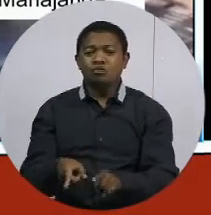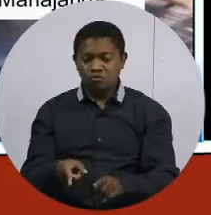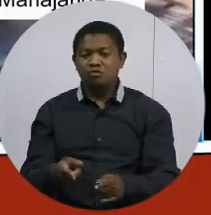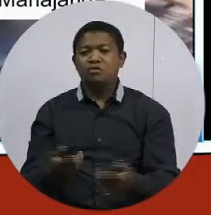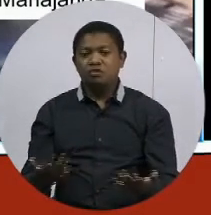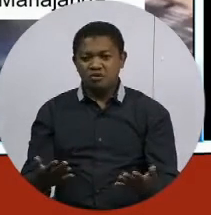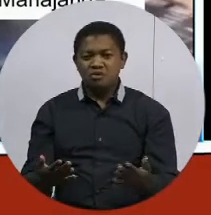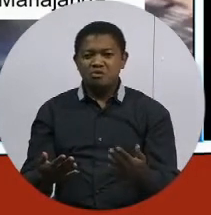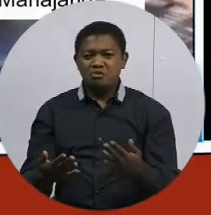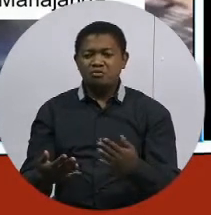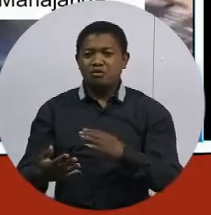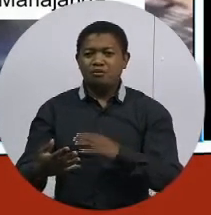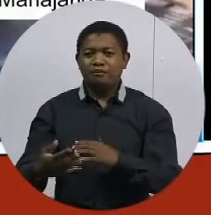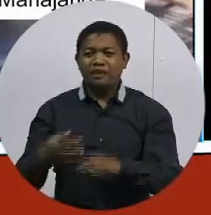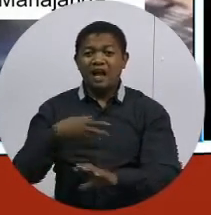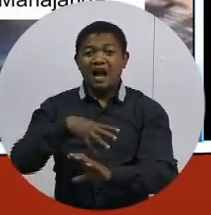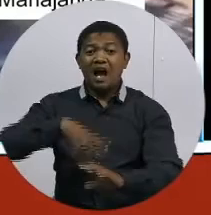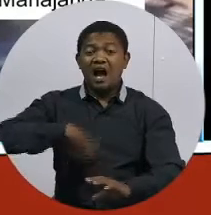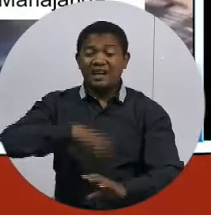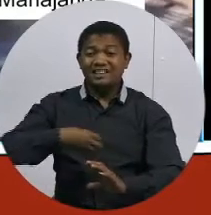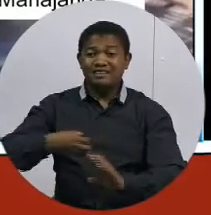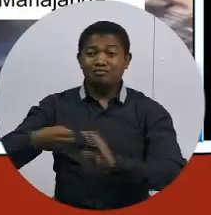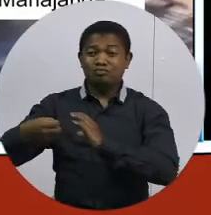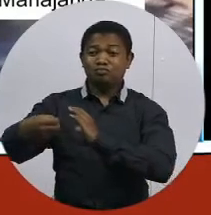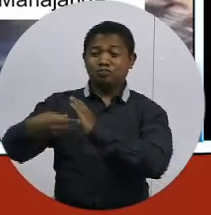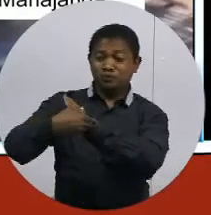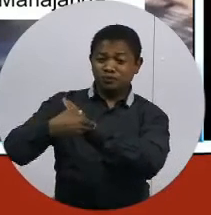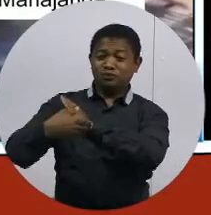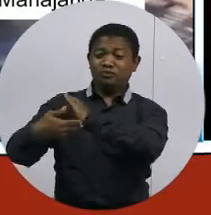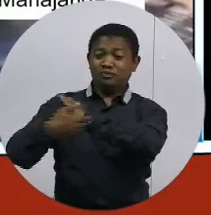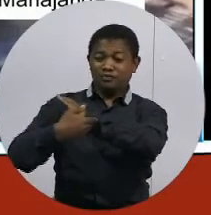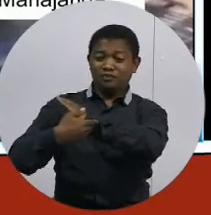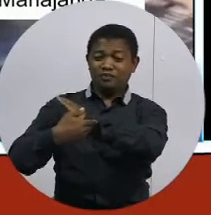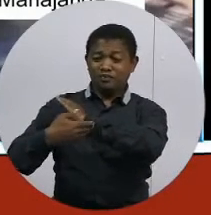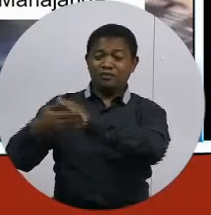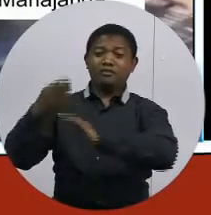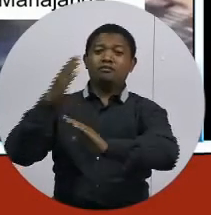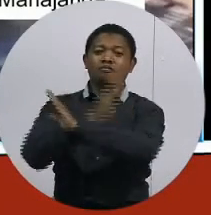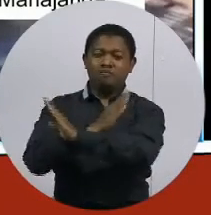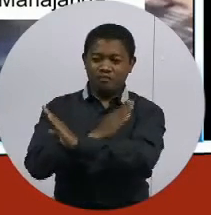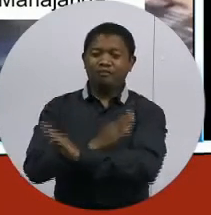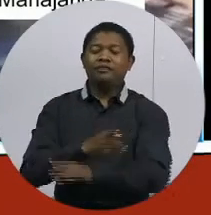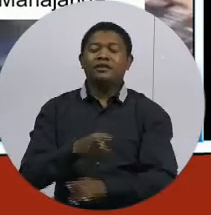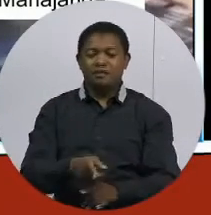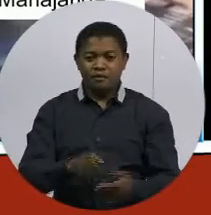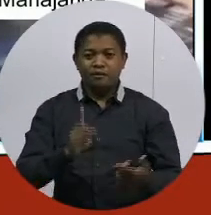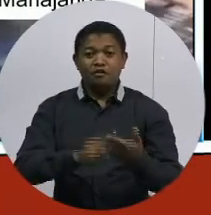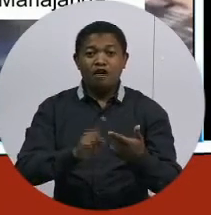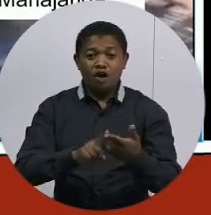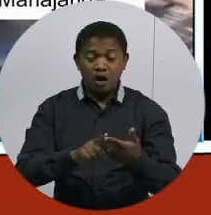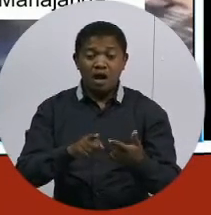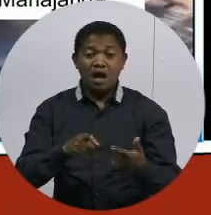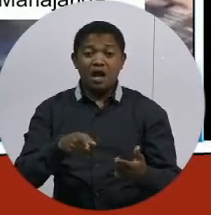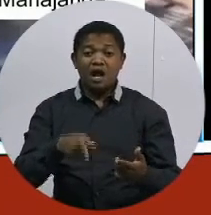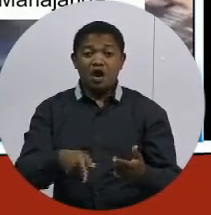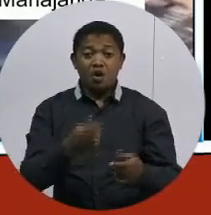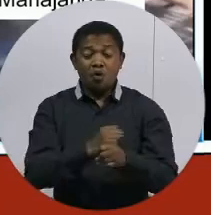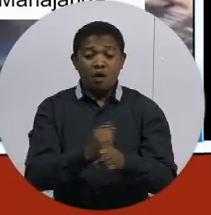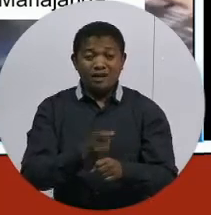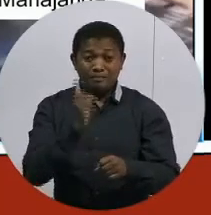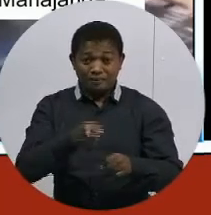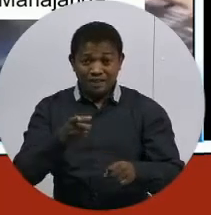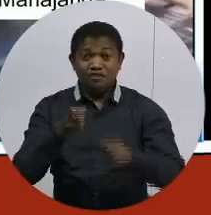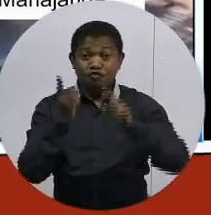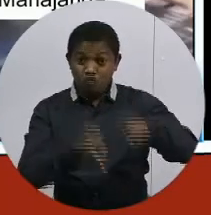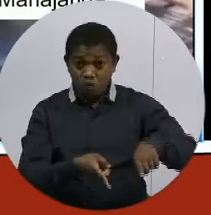mba si paritani ni isan reka positif atatanatu farta ary mitsavy